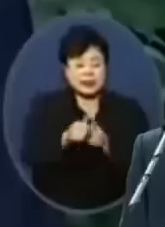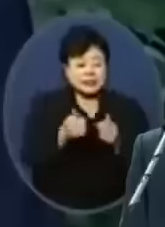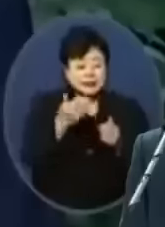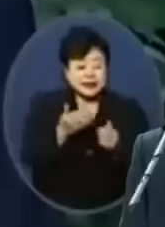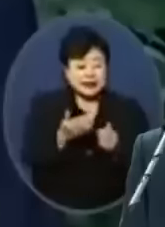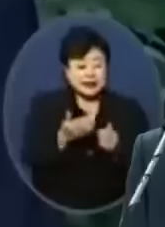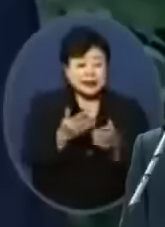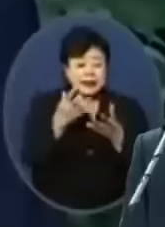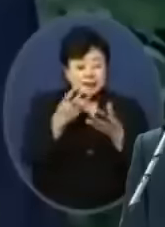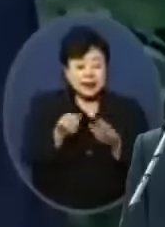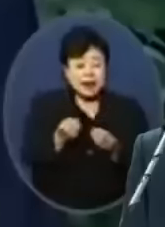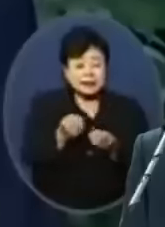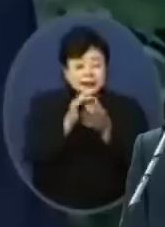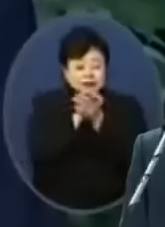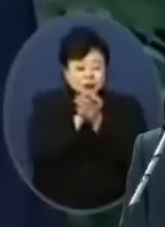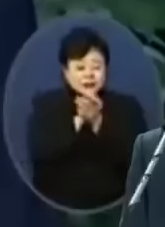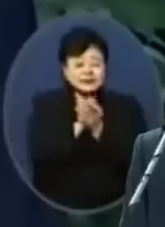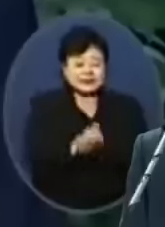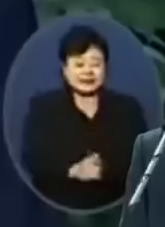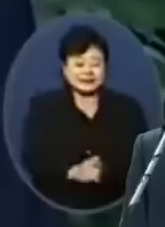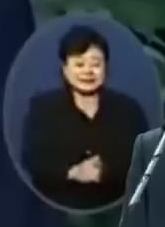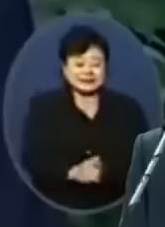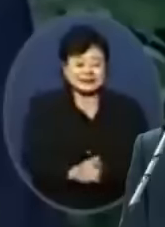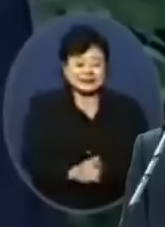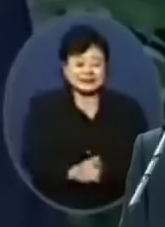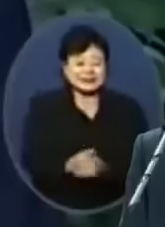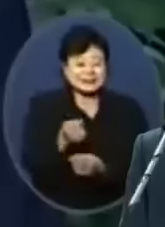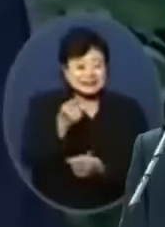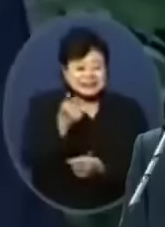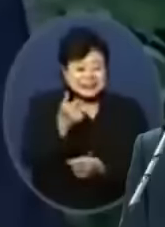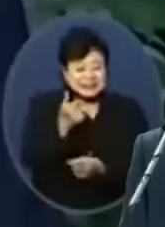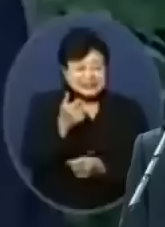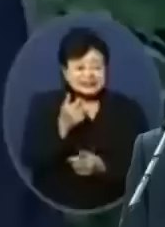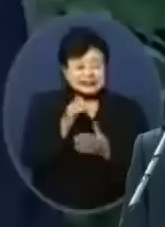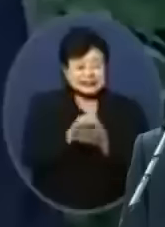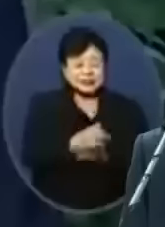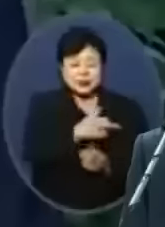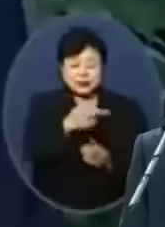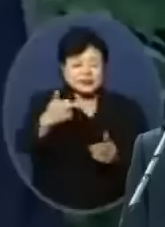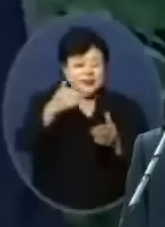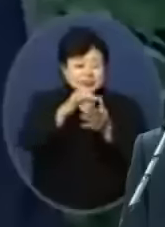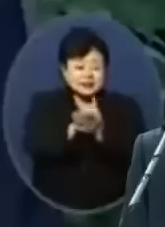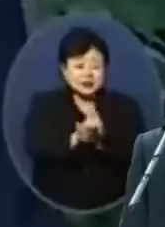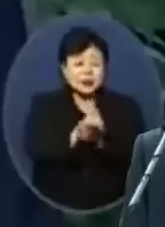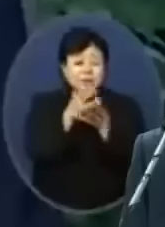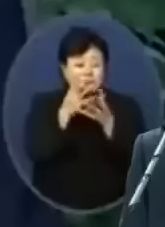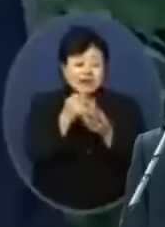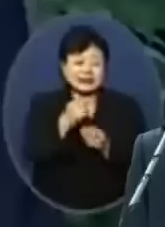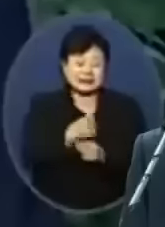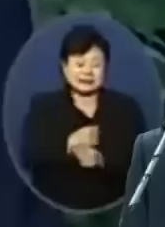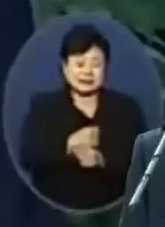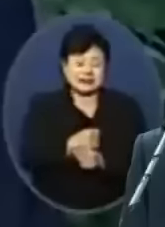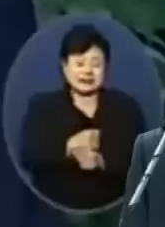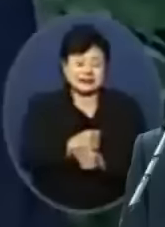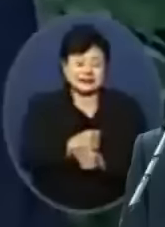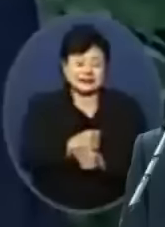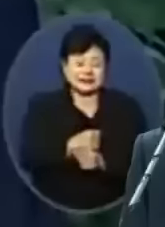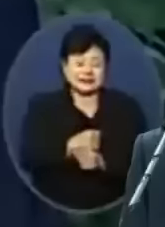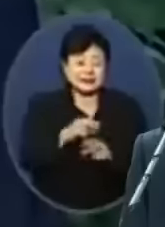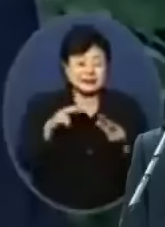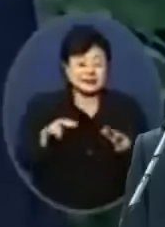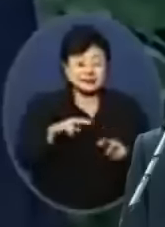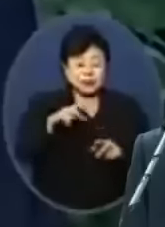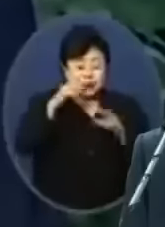하나님께 수없이 많은 기도를 했습니다. 적은 기도, 큰 기도를 했는데